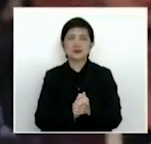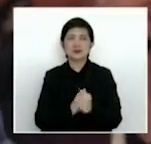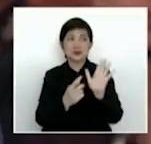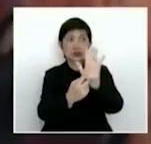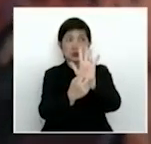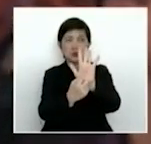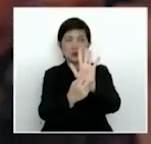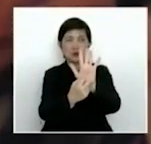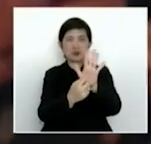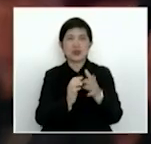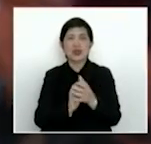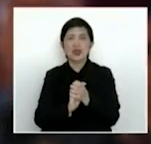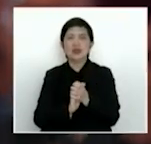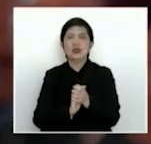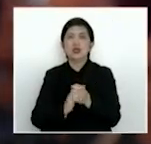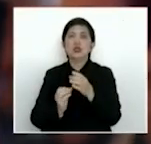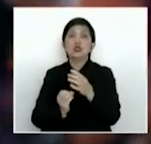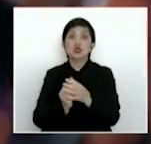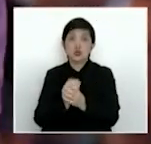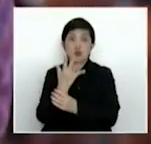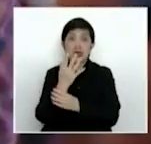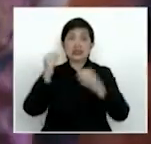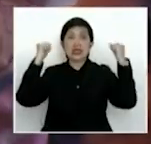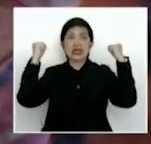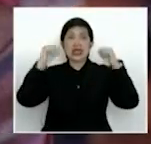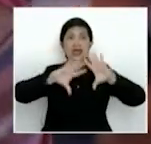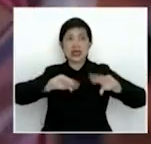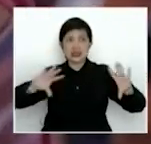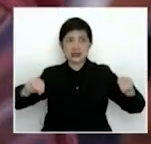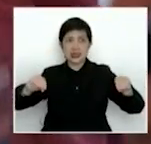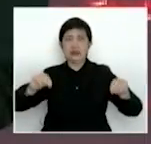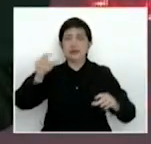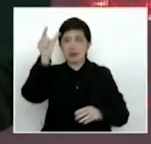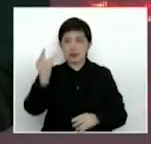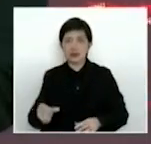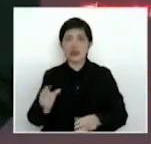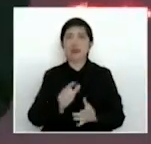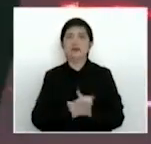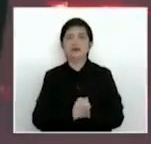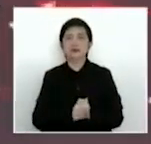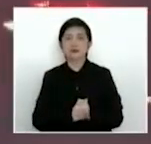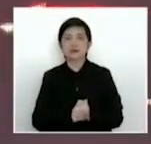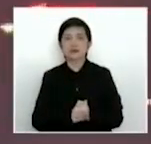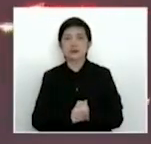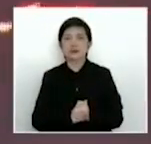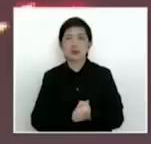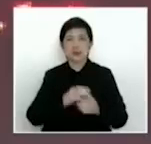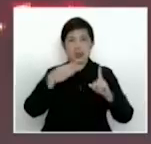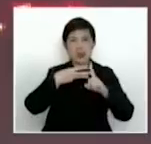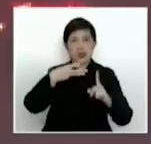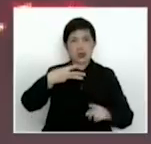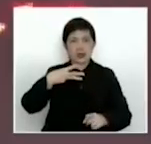Nurin sumber daya manusia baik selanjutnya saya akan mengundang panelis berikutnya be